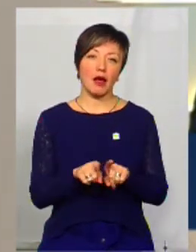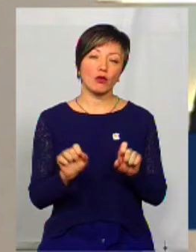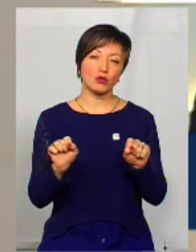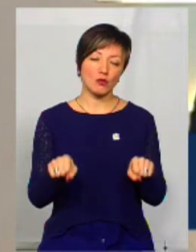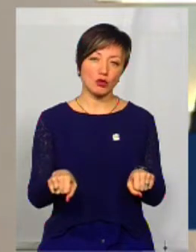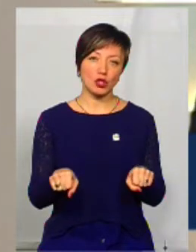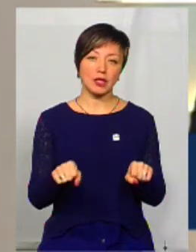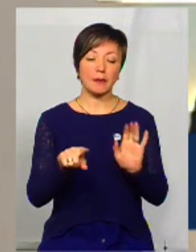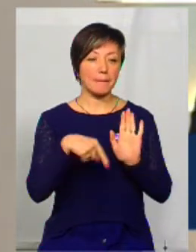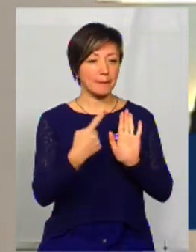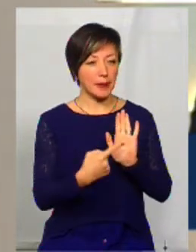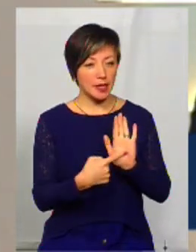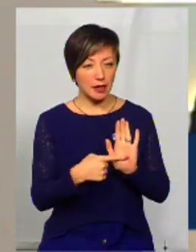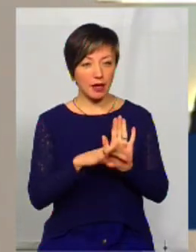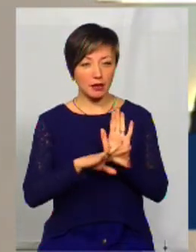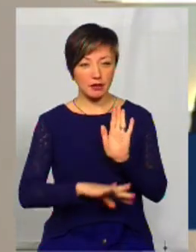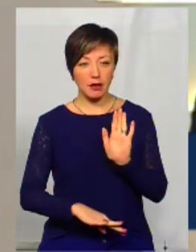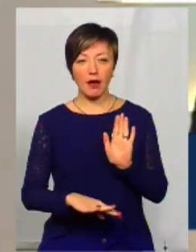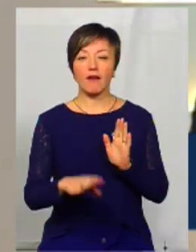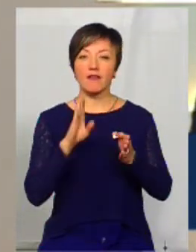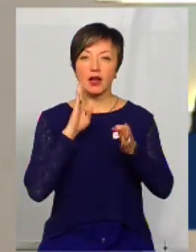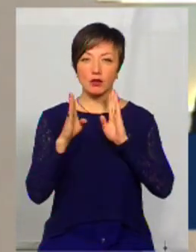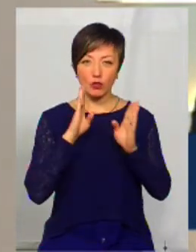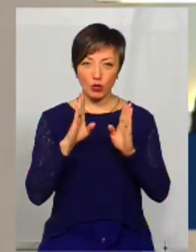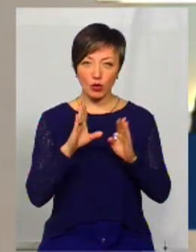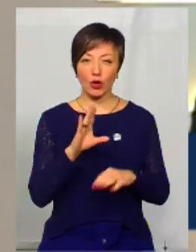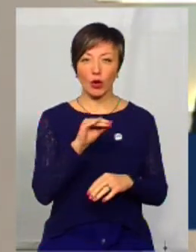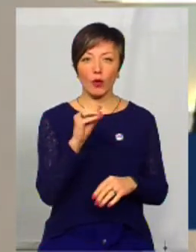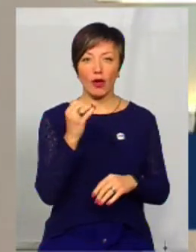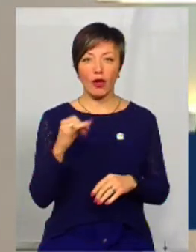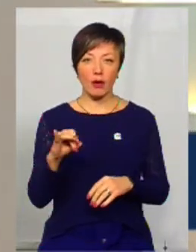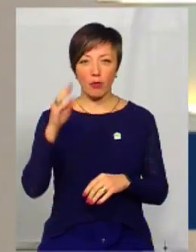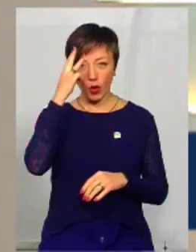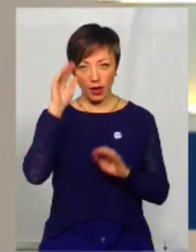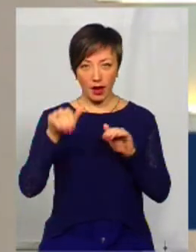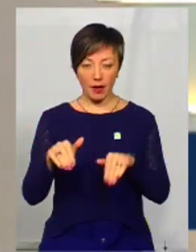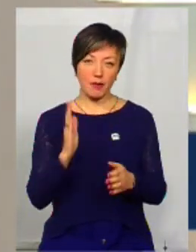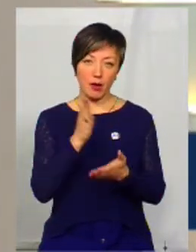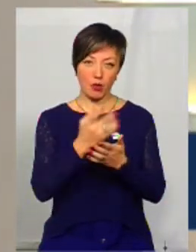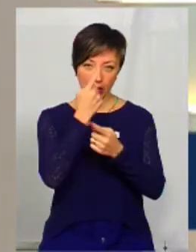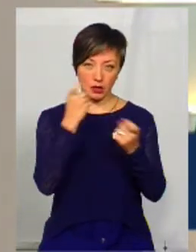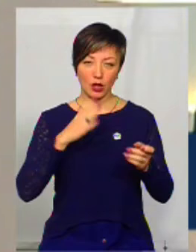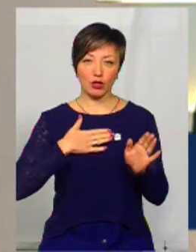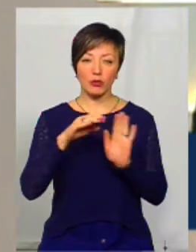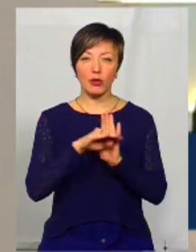можете ставити свої запитання у Фейсбуці на сторінці UA Поділля під прямою трансляцією нашої